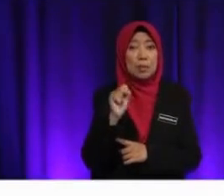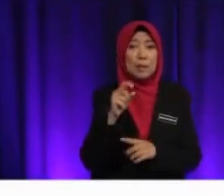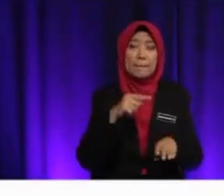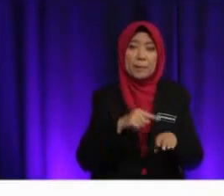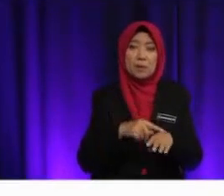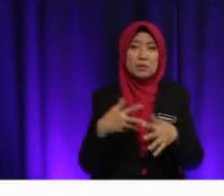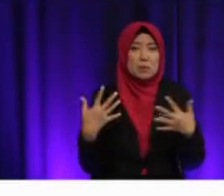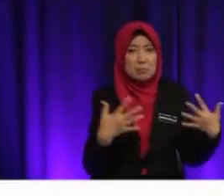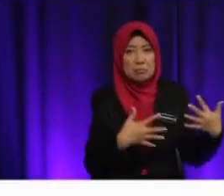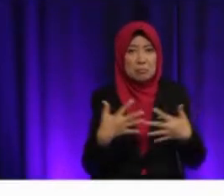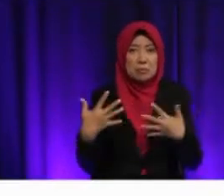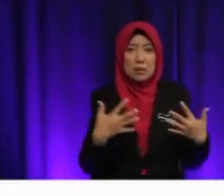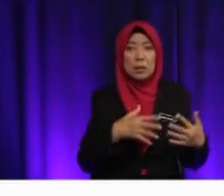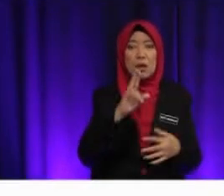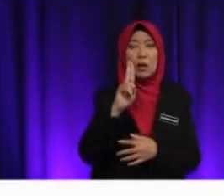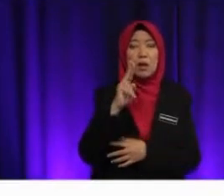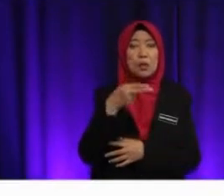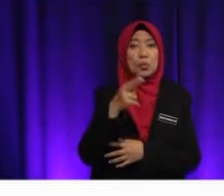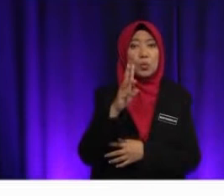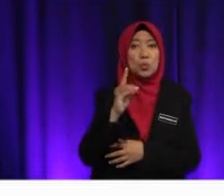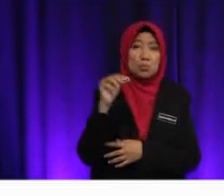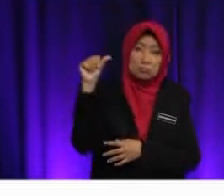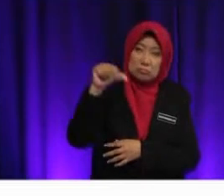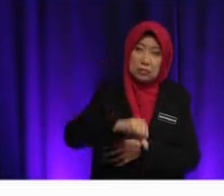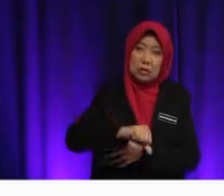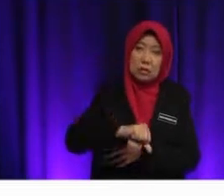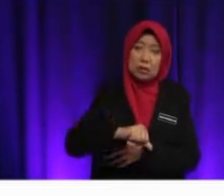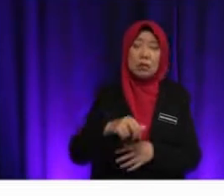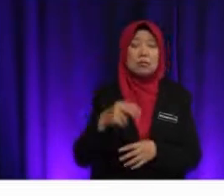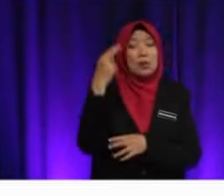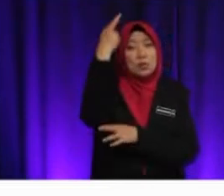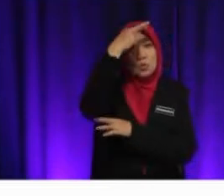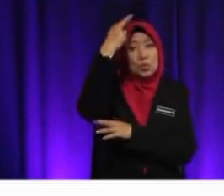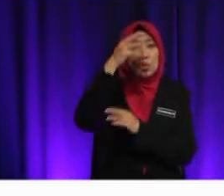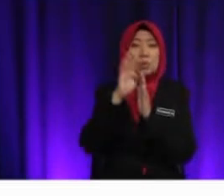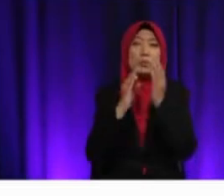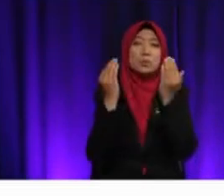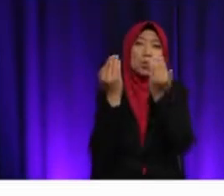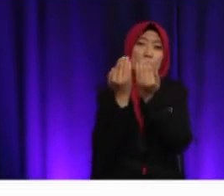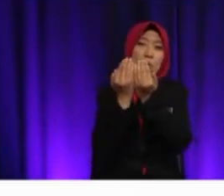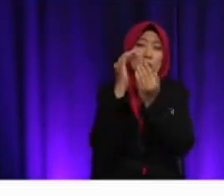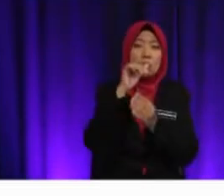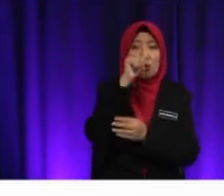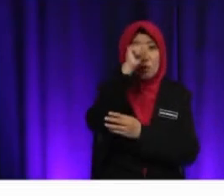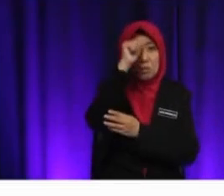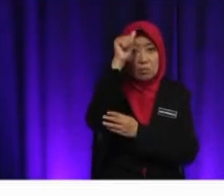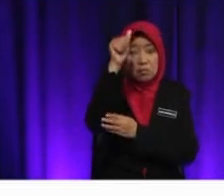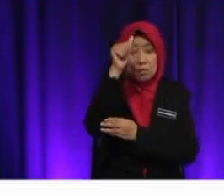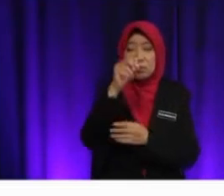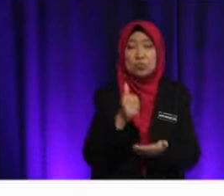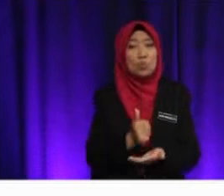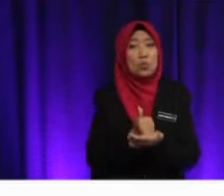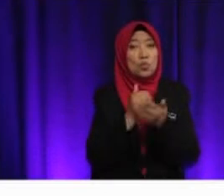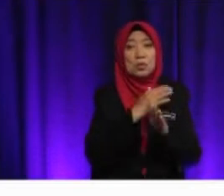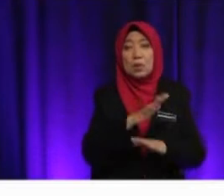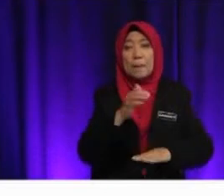Uhud. Ketika itu lalu Rasulullah sallallahu alaihi wasallam berdoa, "Ya Allah, janganlah engkau biarkan mereka menewaskan kami. Ya